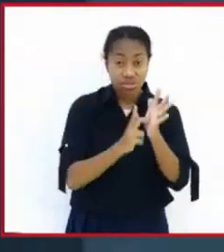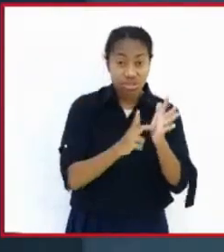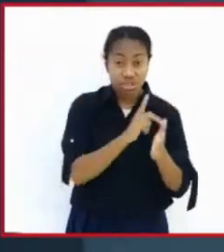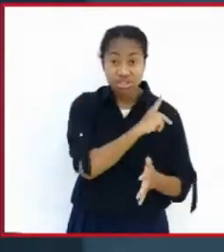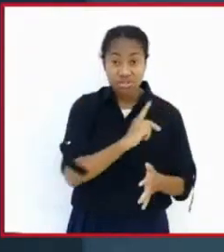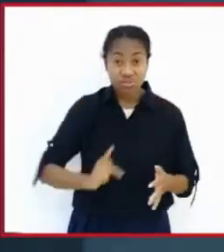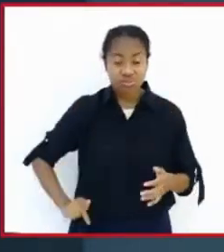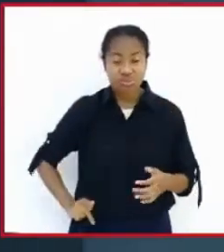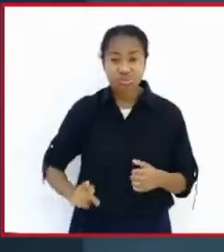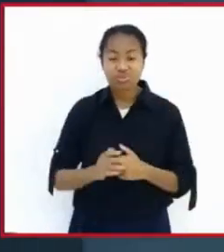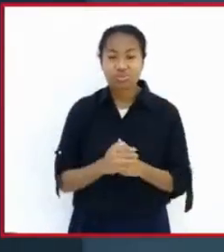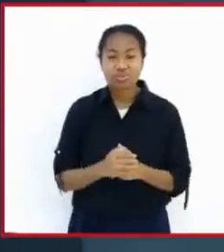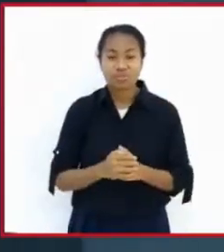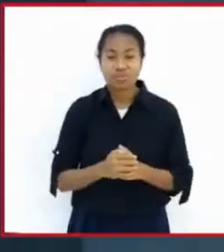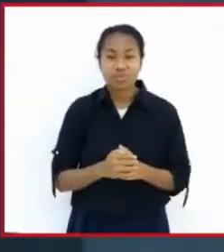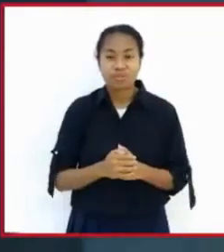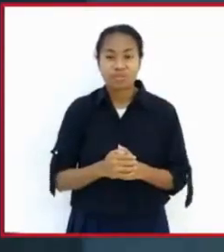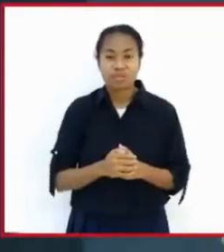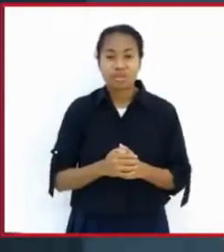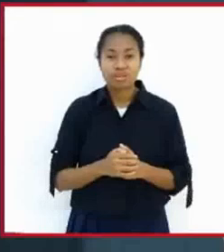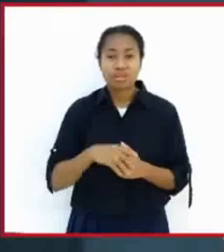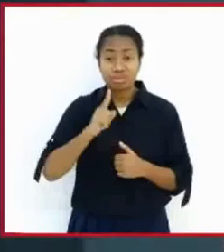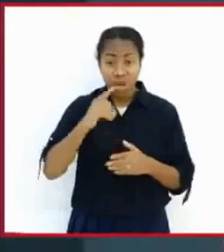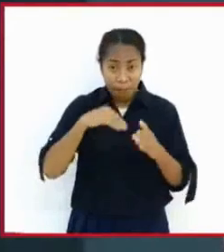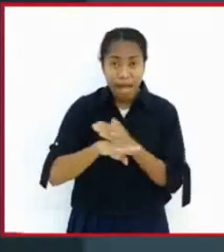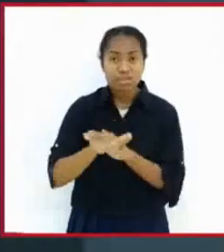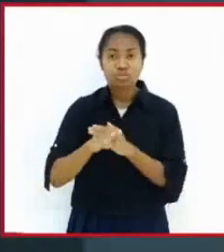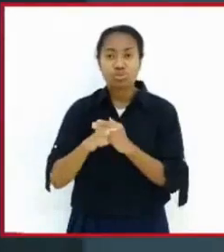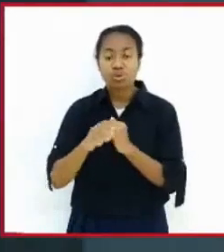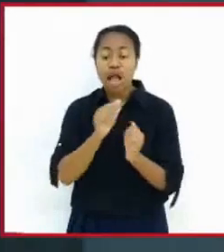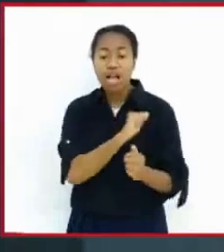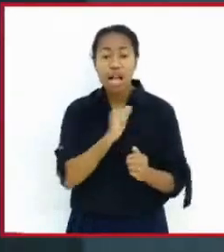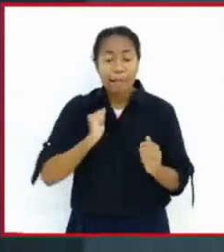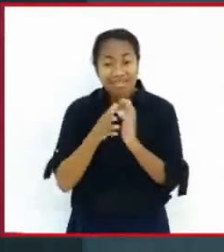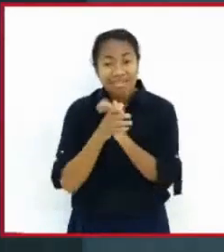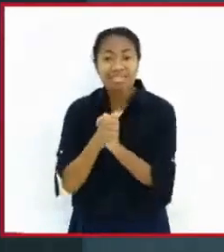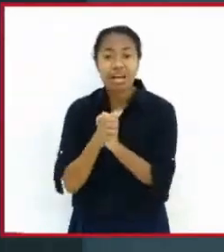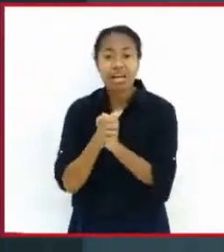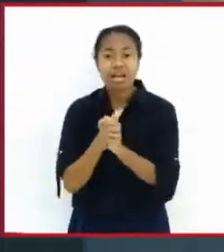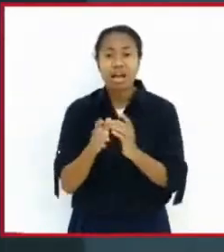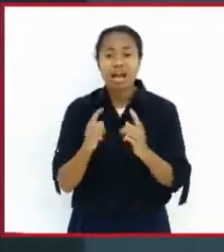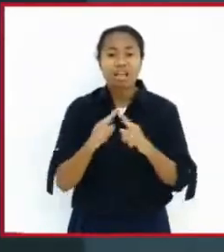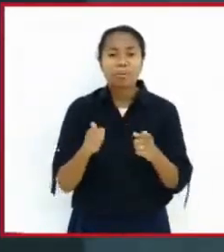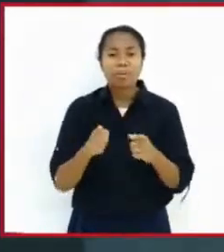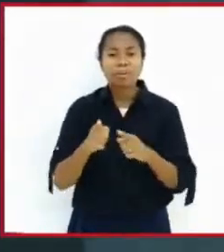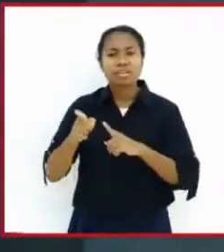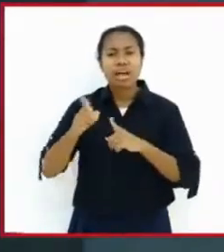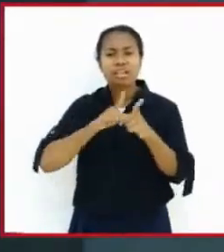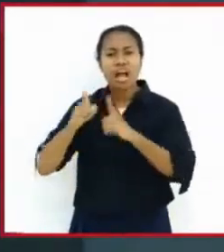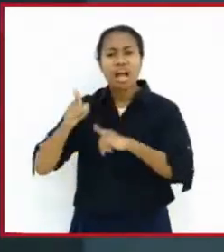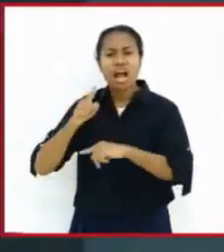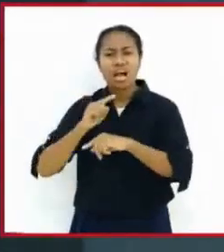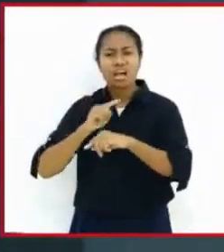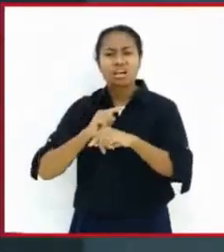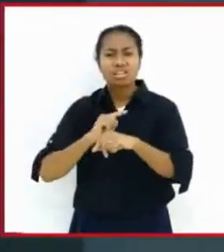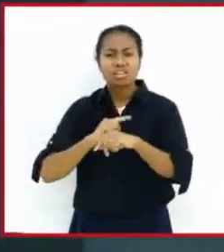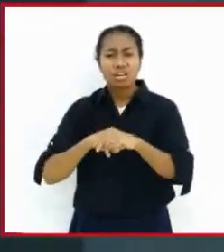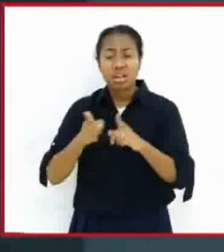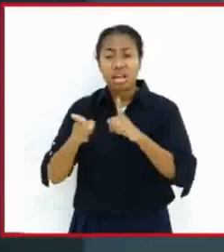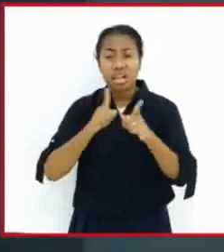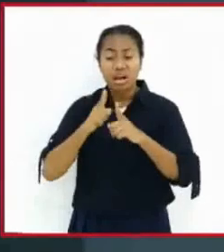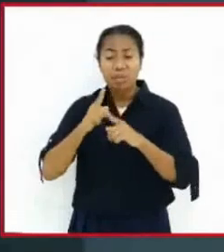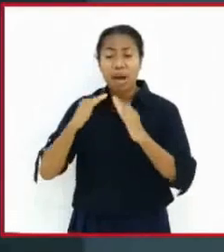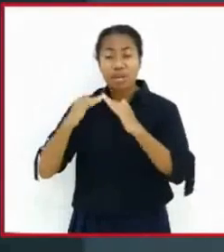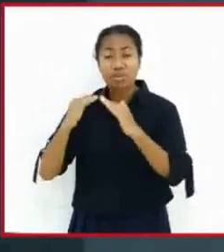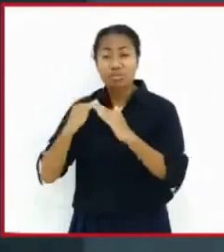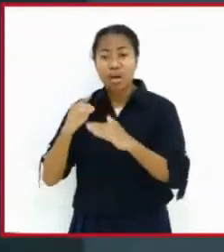dan juruselamat dia menjadi seorang Kristen tapi pada waktu dia kembali ke rumah dan ketika diketahuinya Kristen